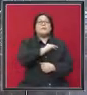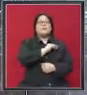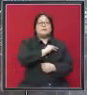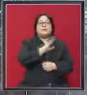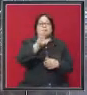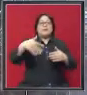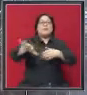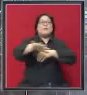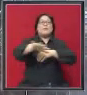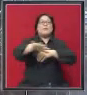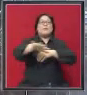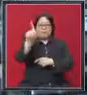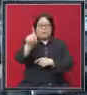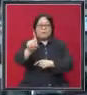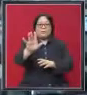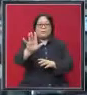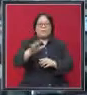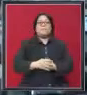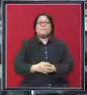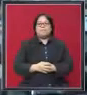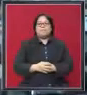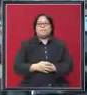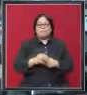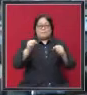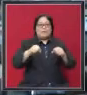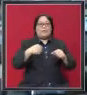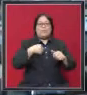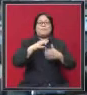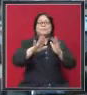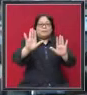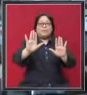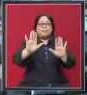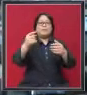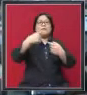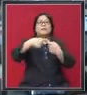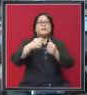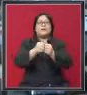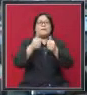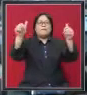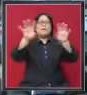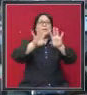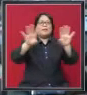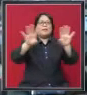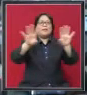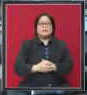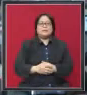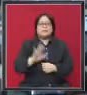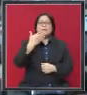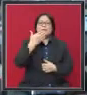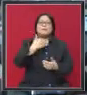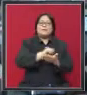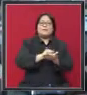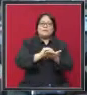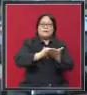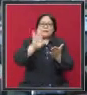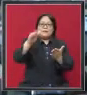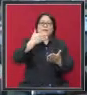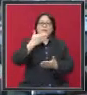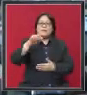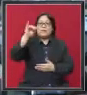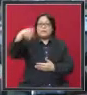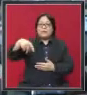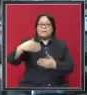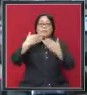Menteri, Lembah Pantai. Soalan. Penjelasan. Berkaitan dengan frontliners tadi. Okay. Maaf, terima kasih ya. Terima kasih Datuk